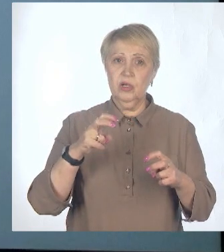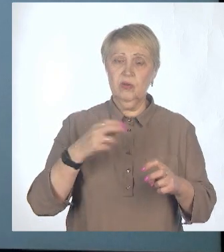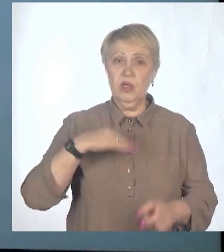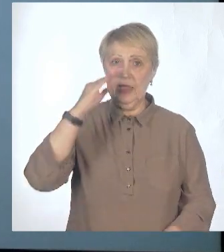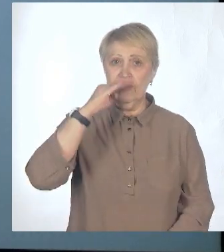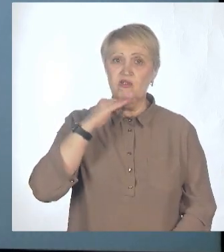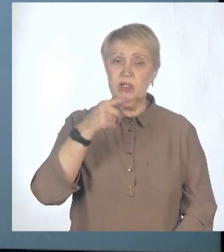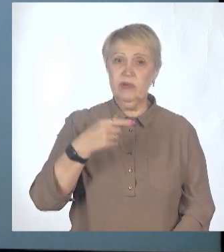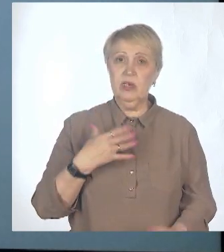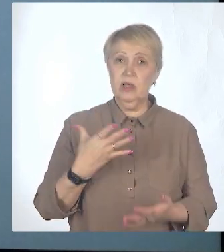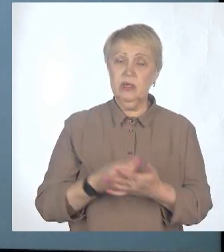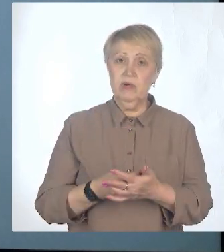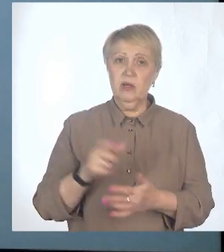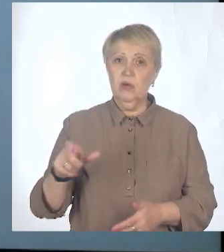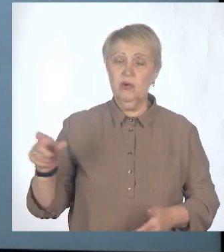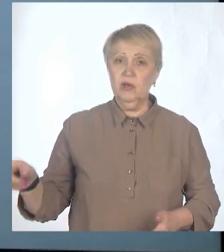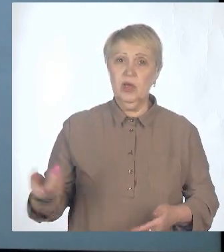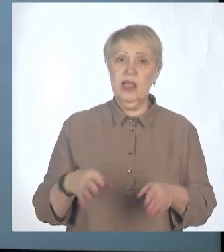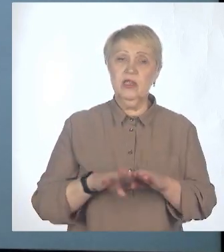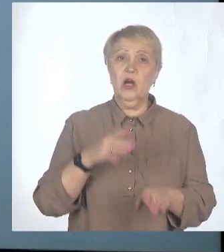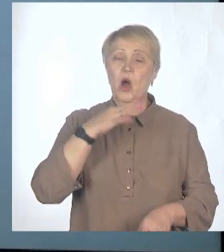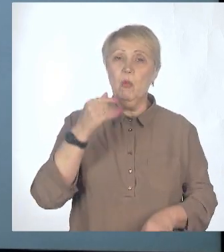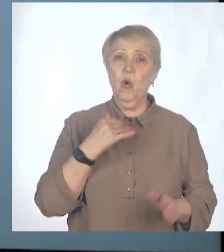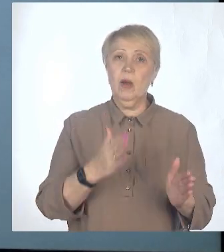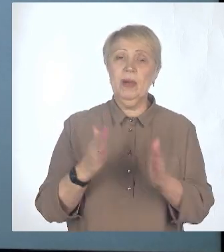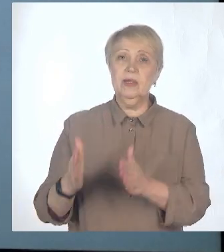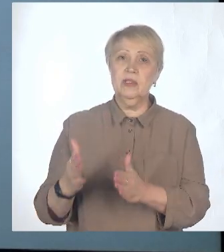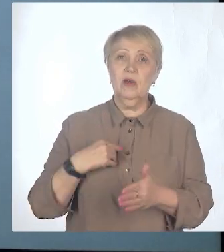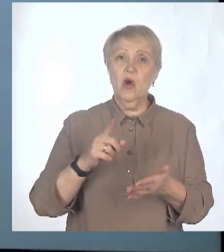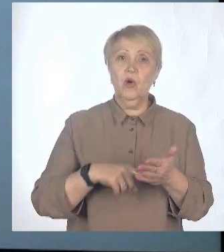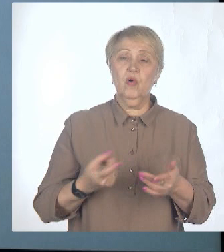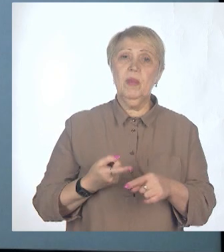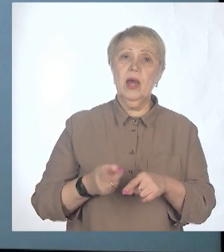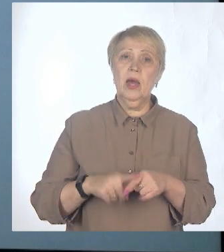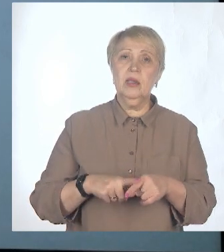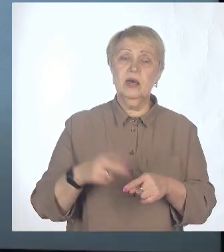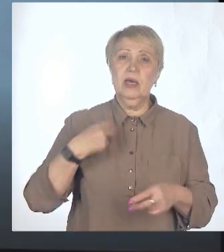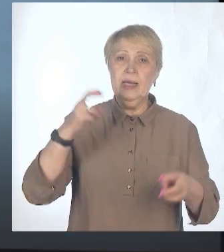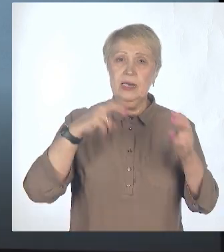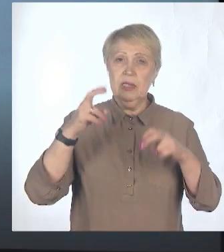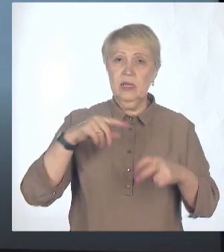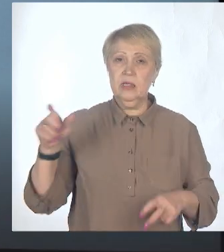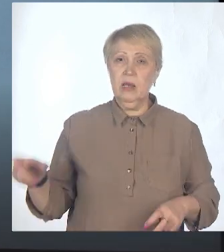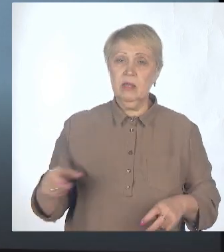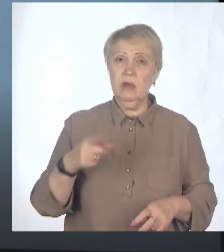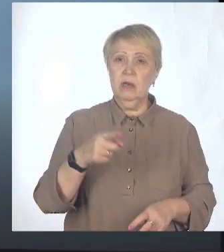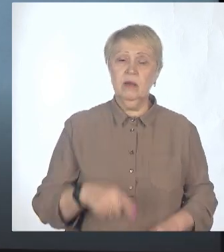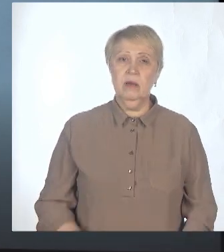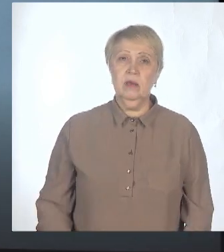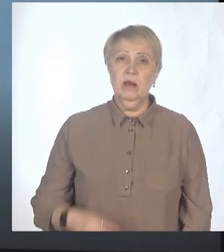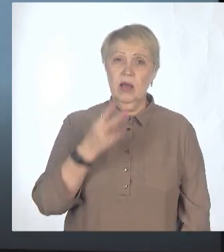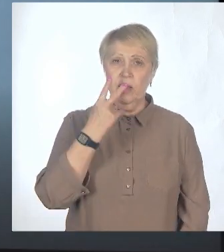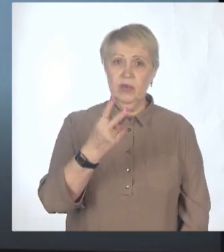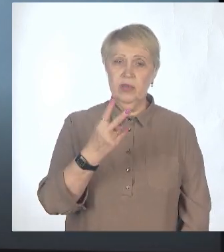соотечественников. Не так много этих позиций. Кроме этого, соискатель все равно видит